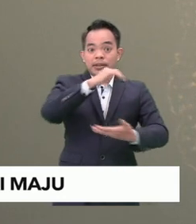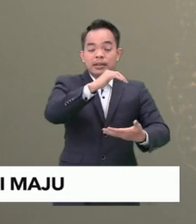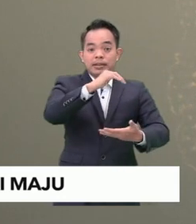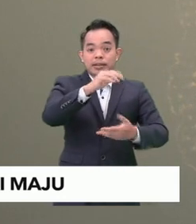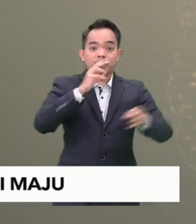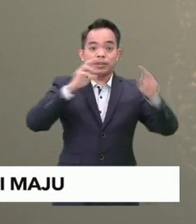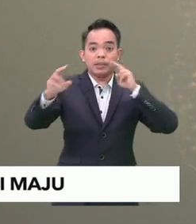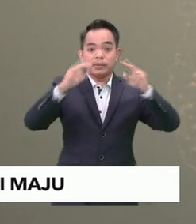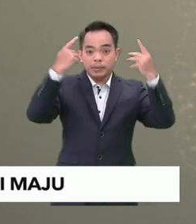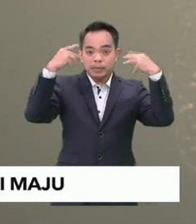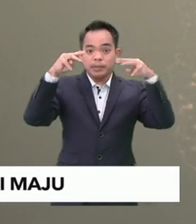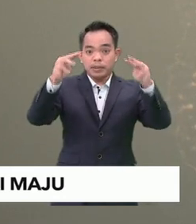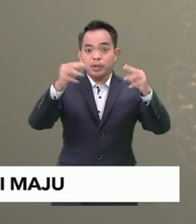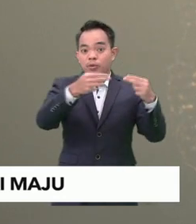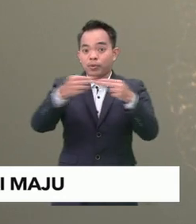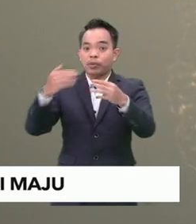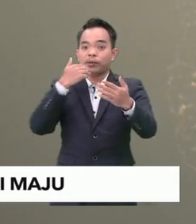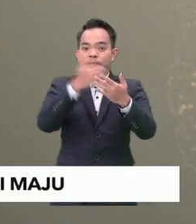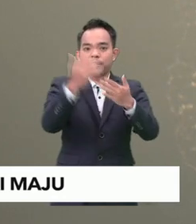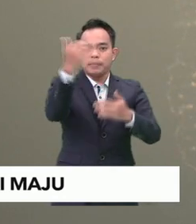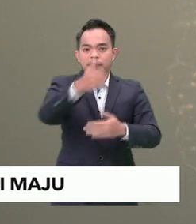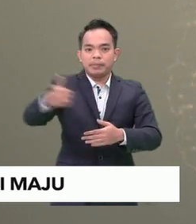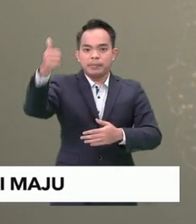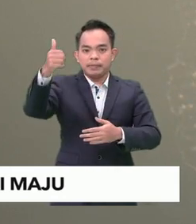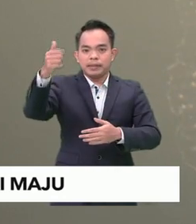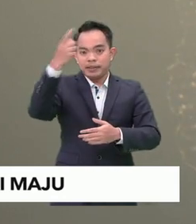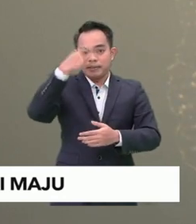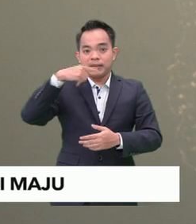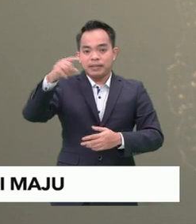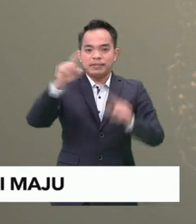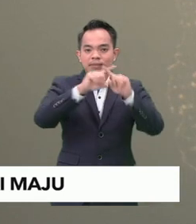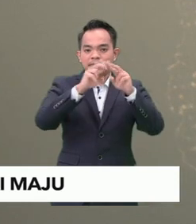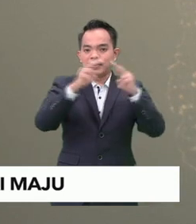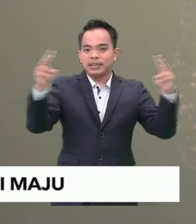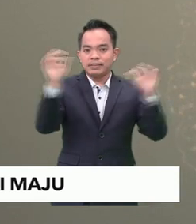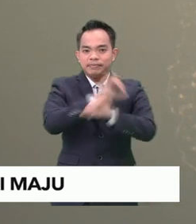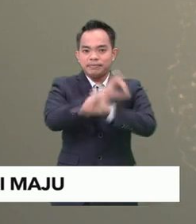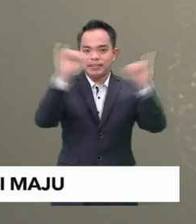Ibrahim tentang hubungan baik dengan pemimpin di selatan